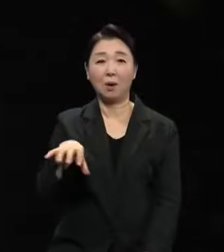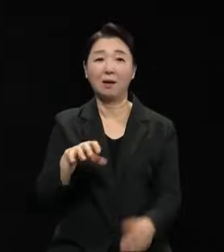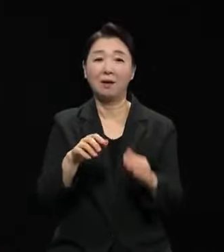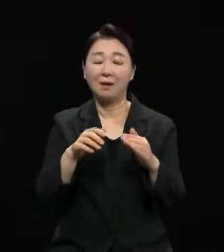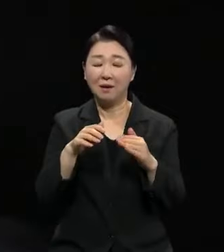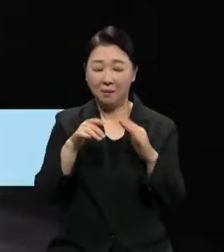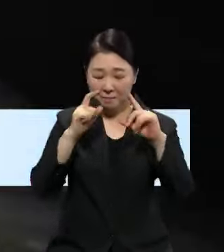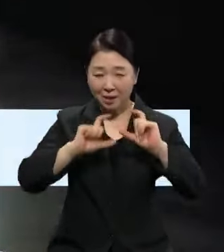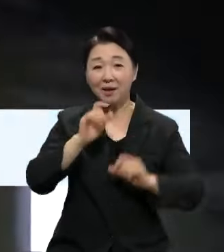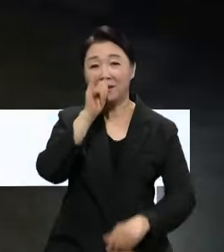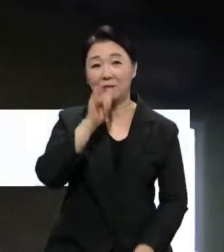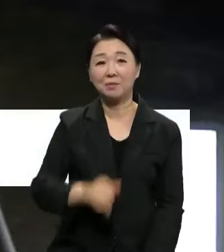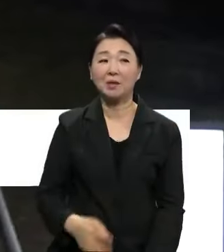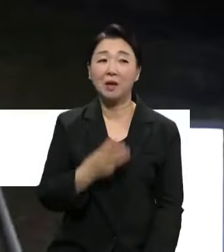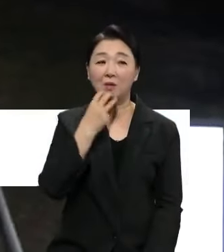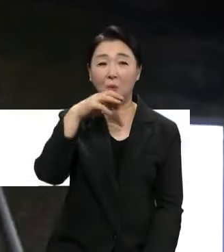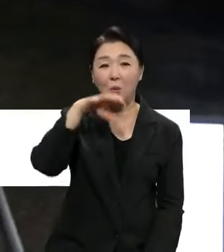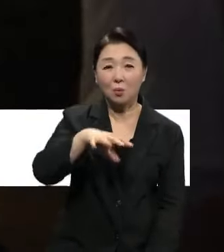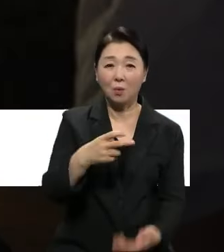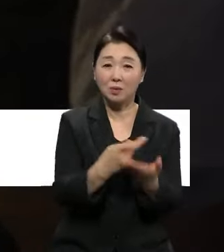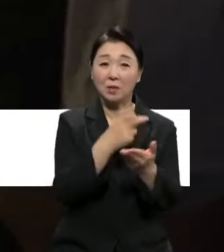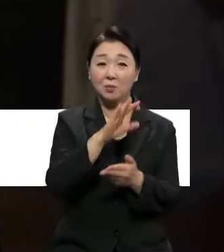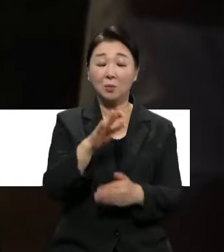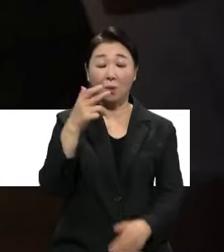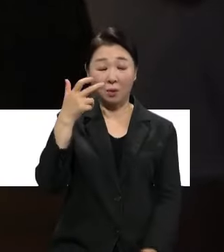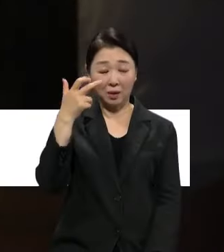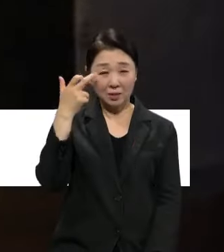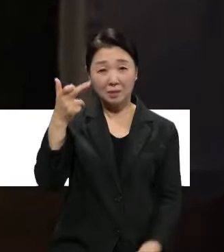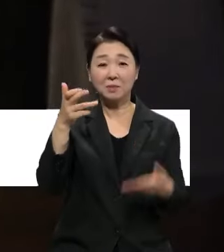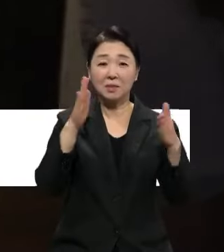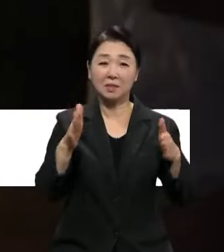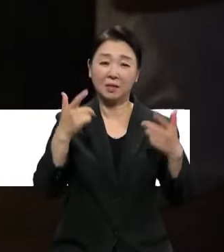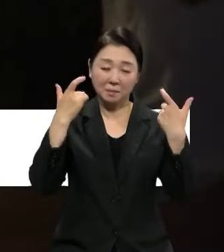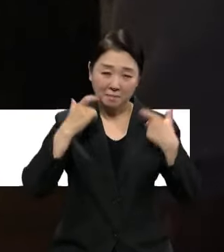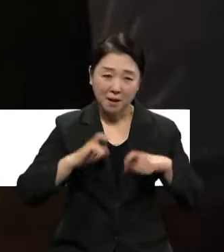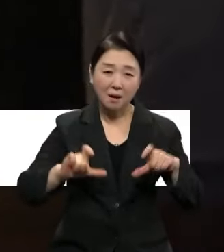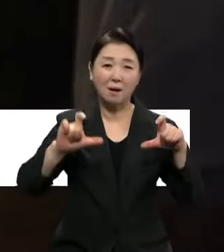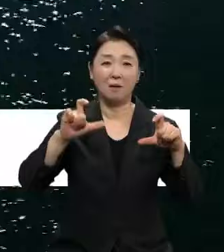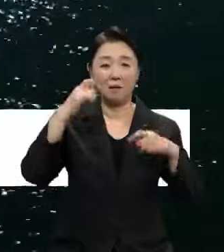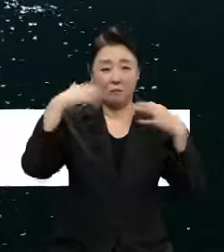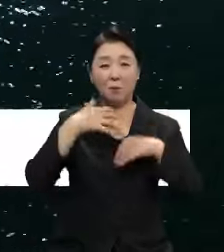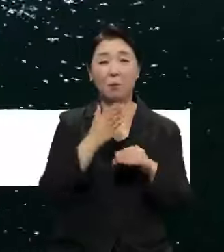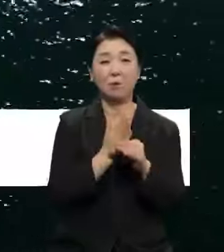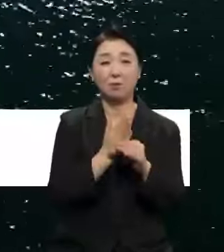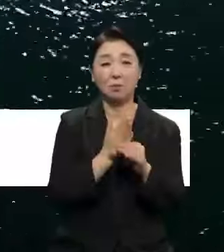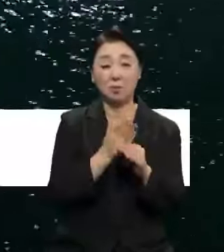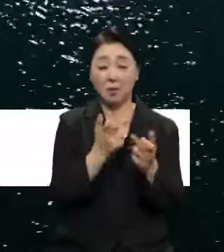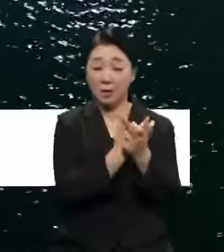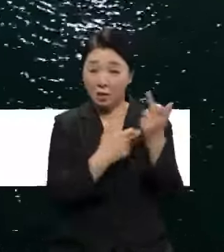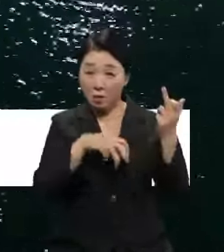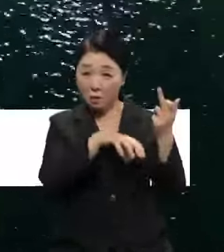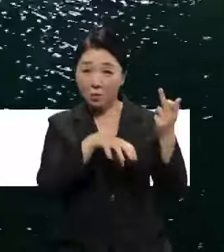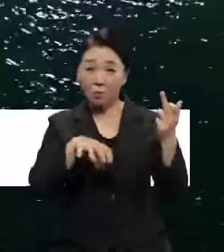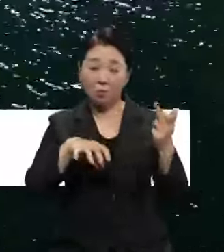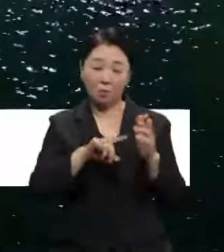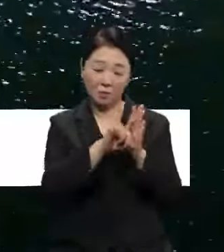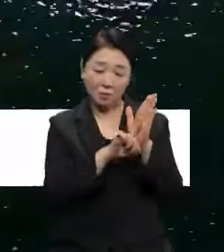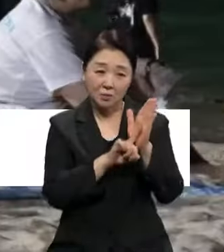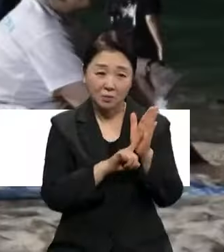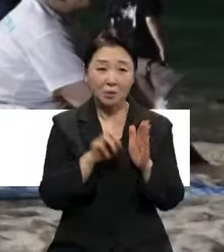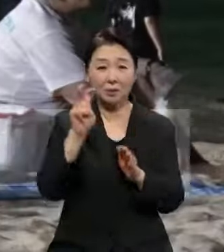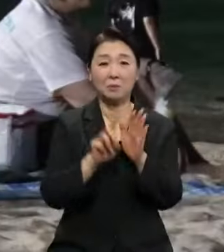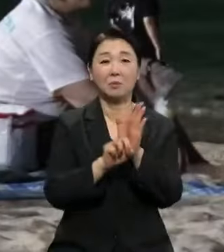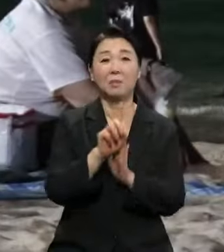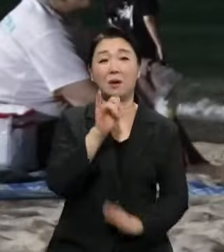서울은 열흘 넘게 제주에선 17일째 열대야가 지속되고 있습니다 강원 동의안에 최저 기온이 30도를